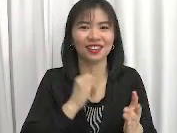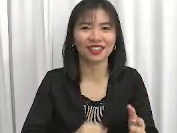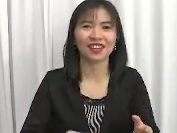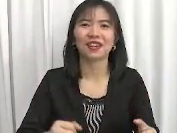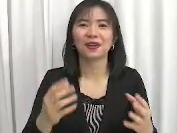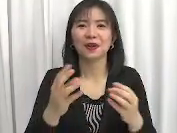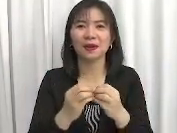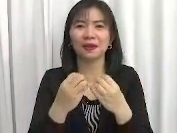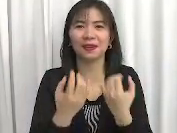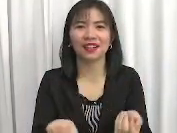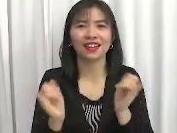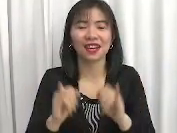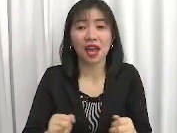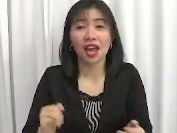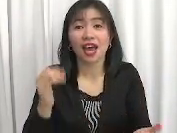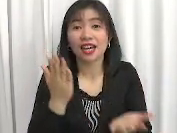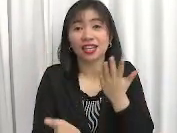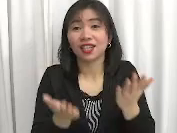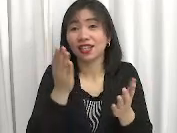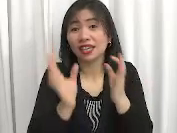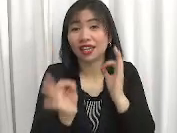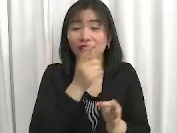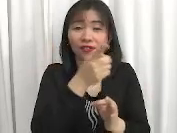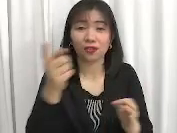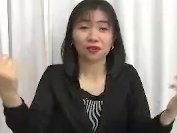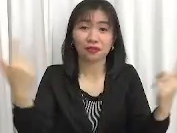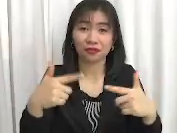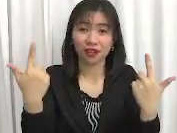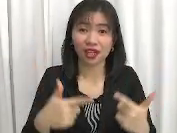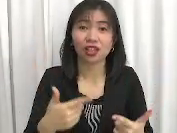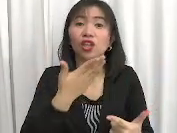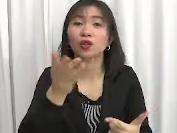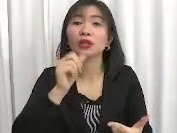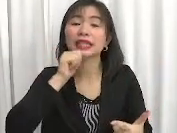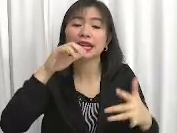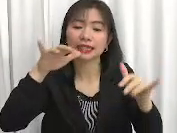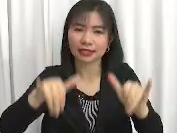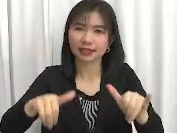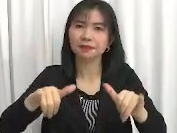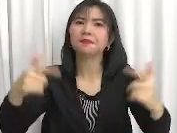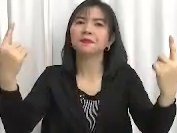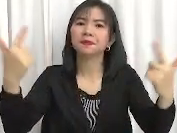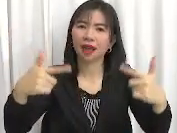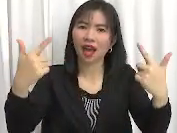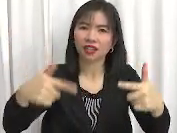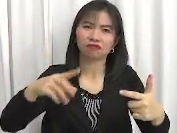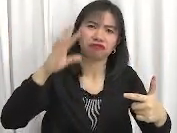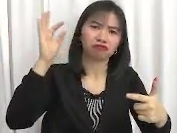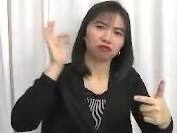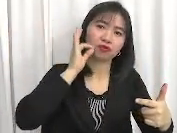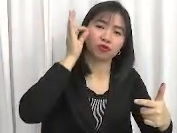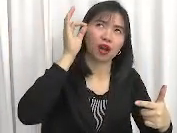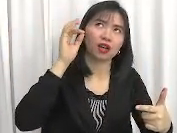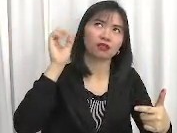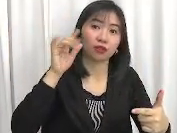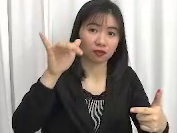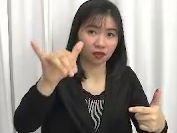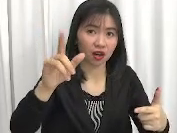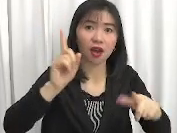humantong man kayo sa pag-aaway, ay huwag kayong manatiling magkaaway. Yes. Kundi, may